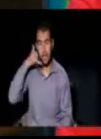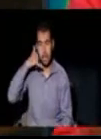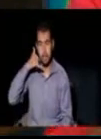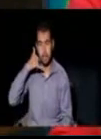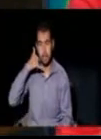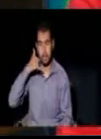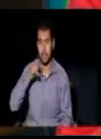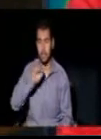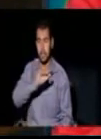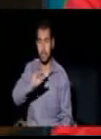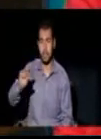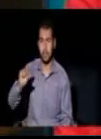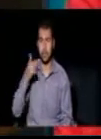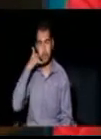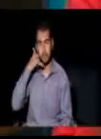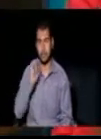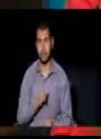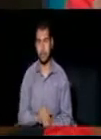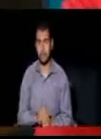كول ويكلمنا، يقول لنا انا